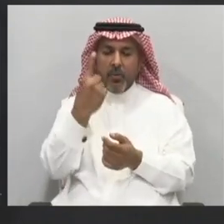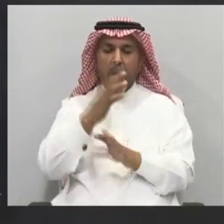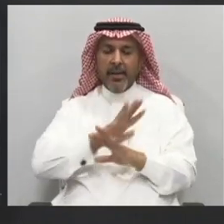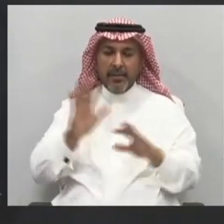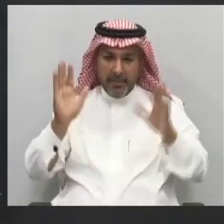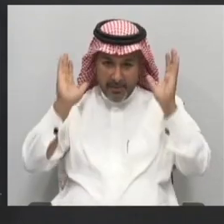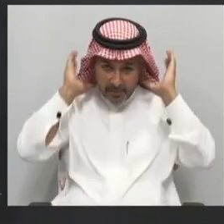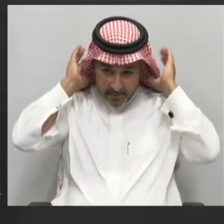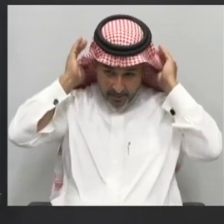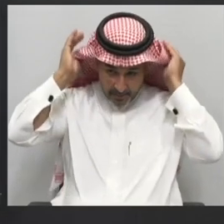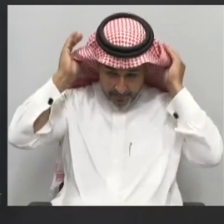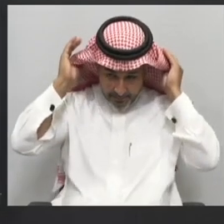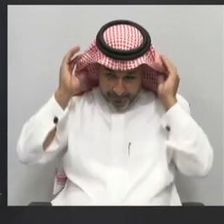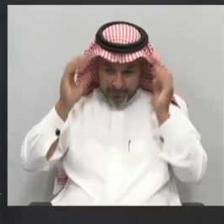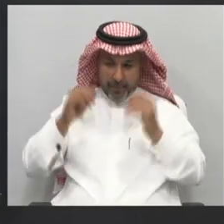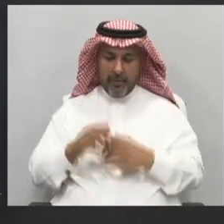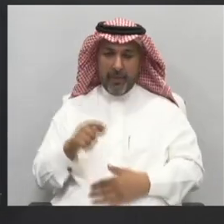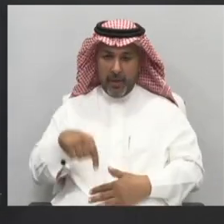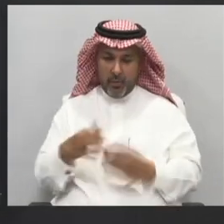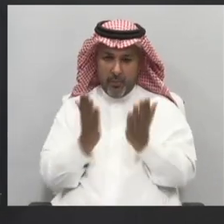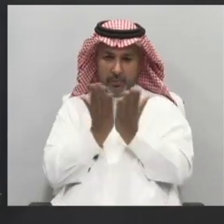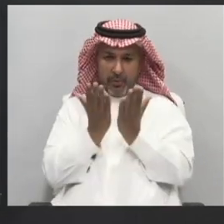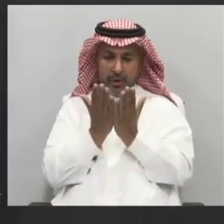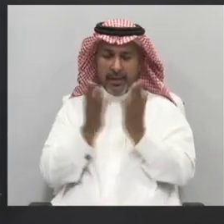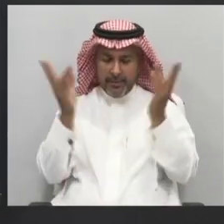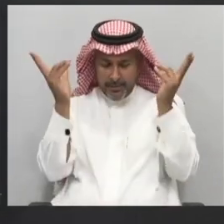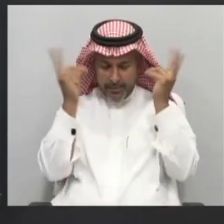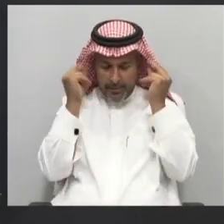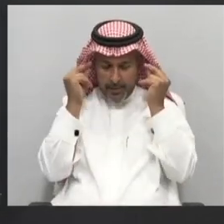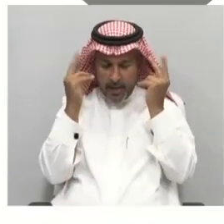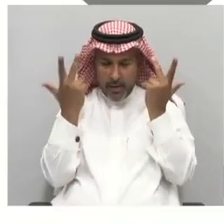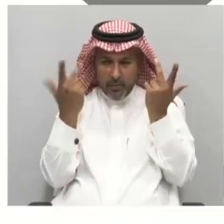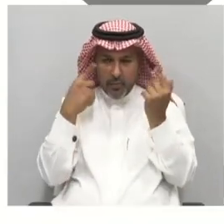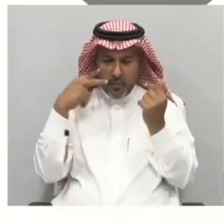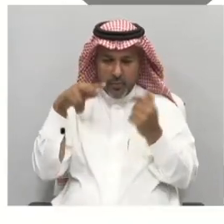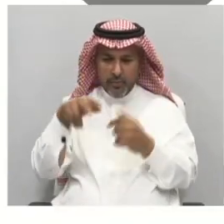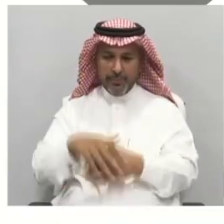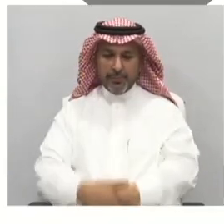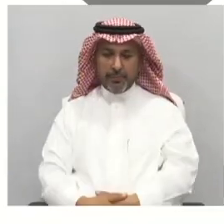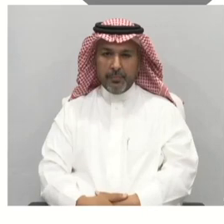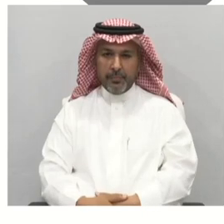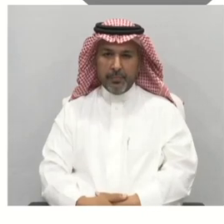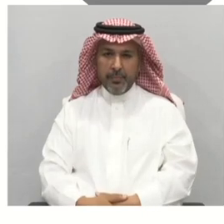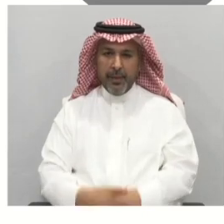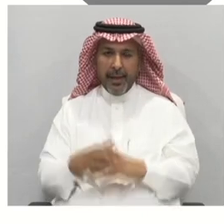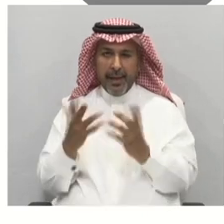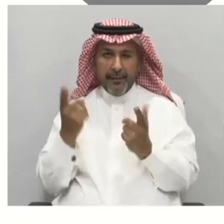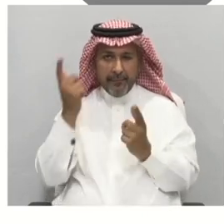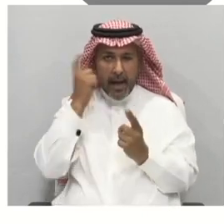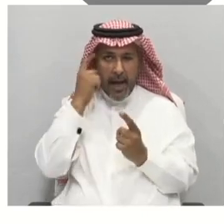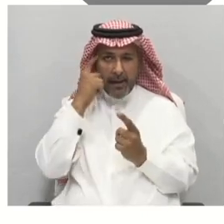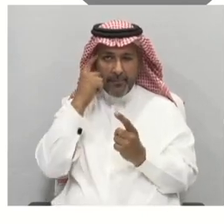ماذا سنتعلم في درسنا هذا اليوم في امرين مهمين الاول من ادله وجود الله والثاني